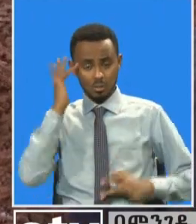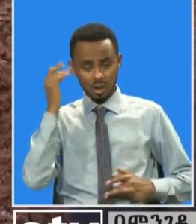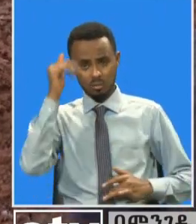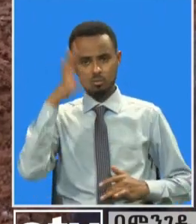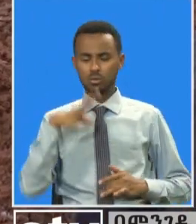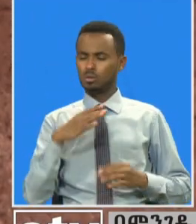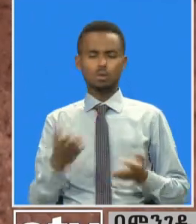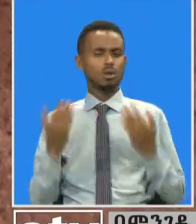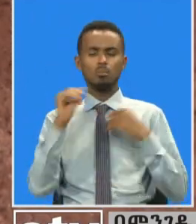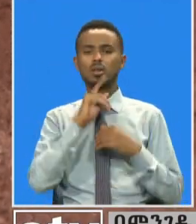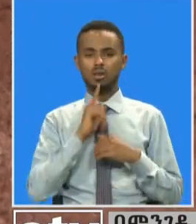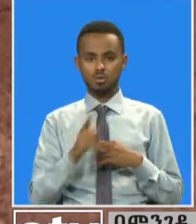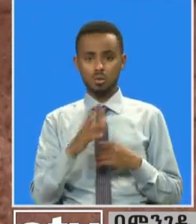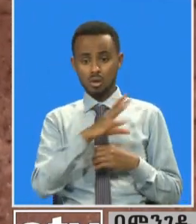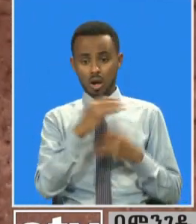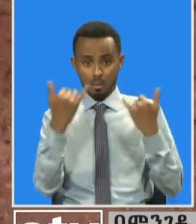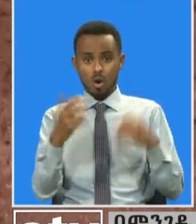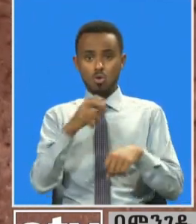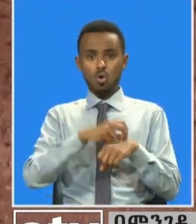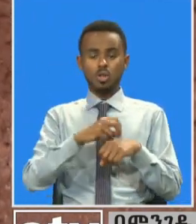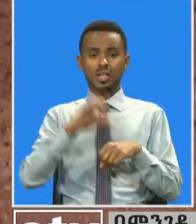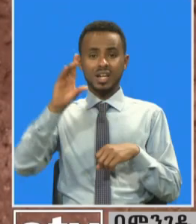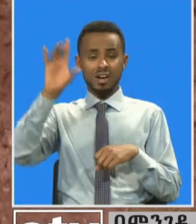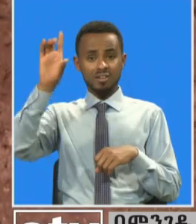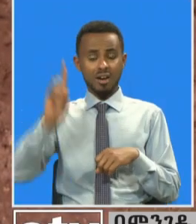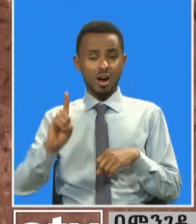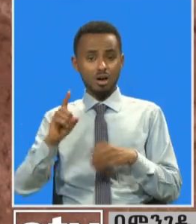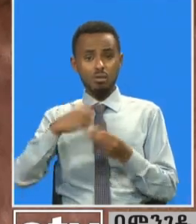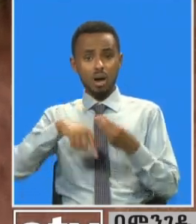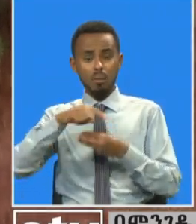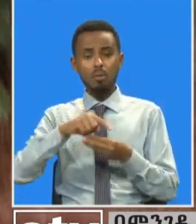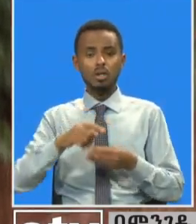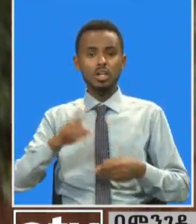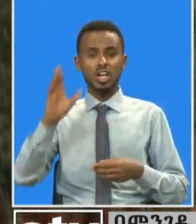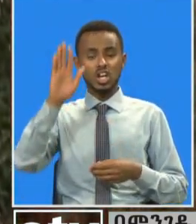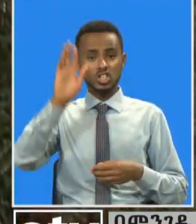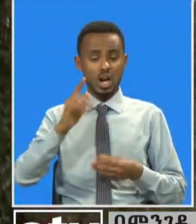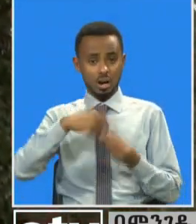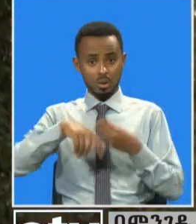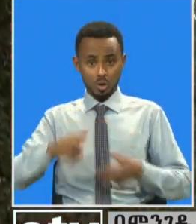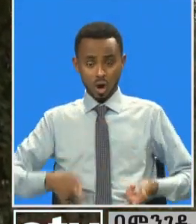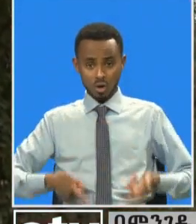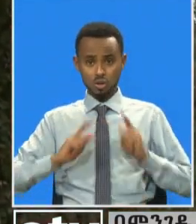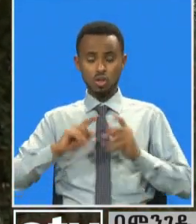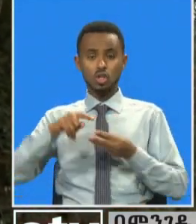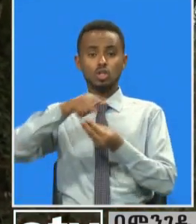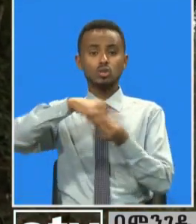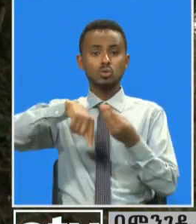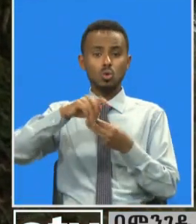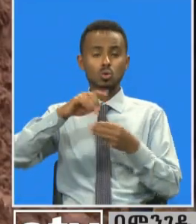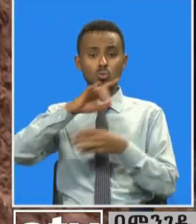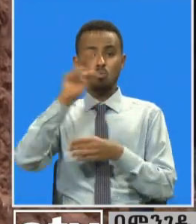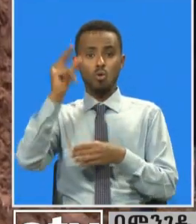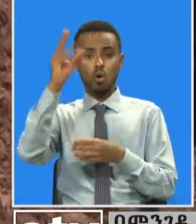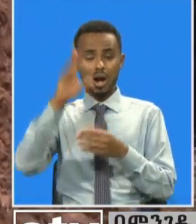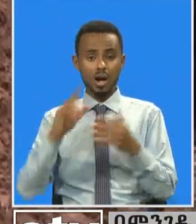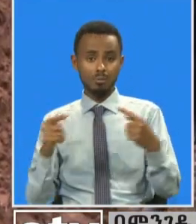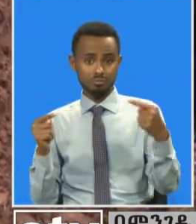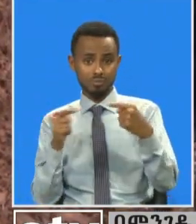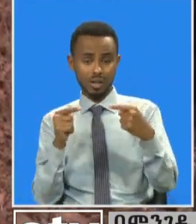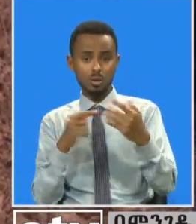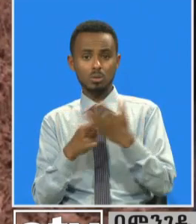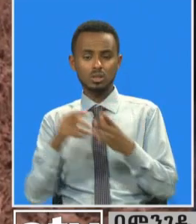ድንገተኛ ህመም የሚያጋጥም ሰው እንደማይተርፍ ነው። እናም በአሁኑ ወቅት በከፋ ዞን የገዋታ፣ ጌሻና ሳይለም ወረዳ ነዋሪዎች ከዞኑ ከተማ ቦንጋ ጋር በዚህ